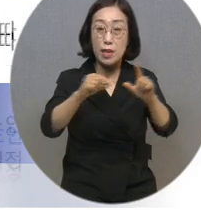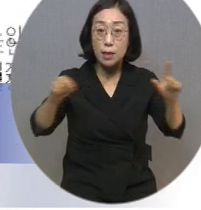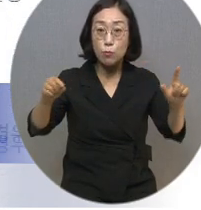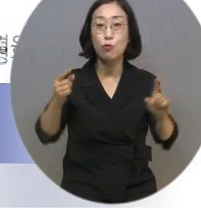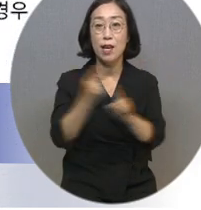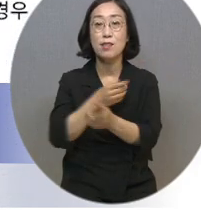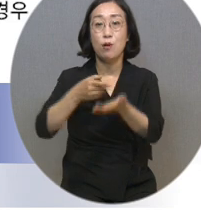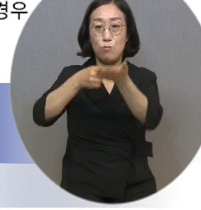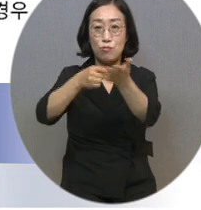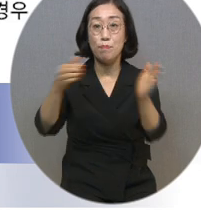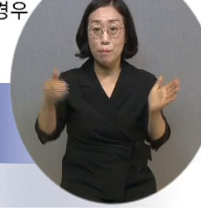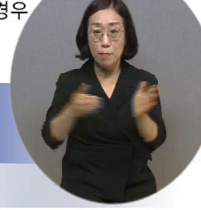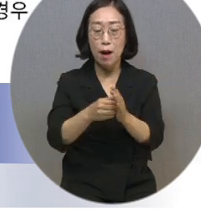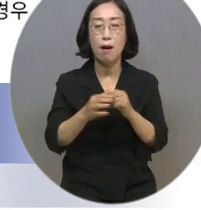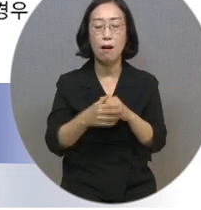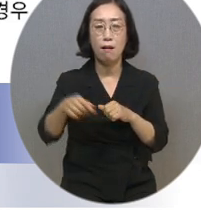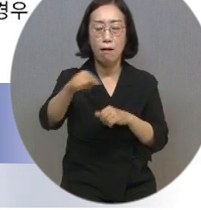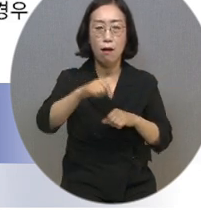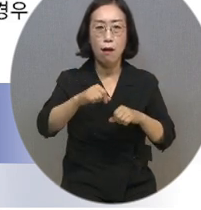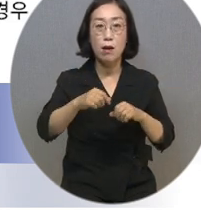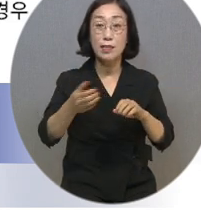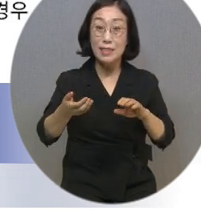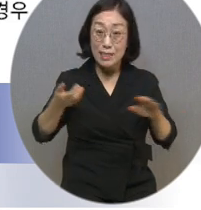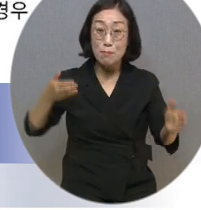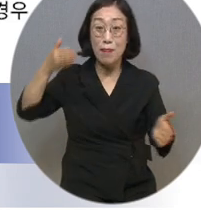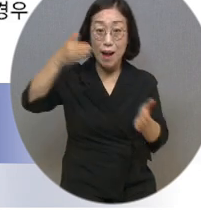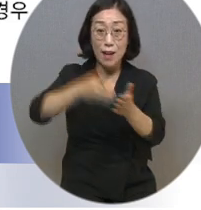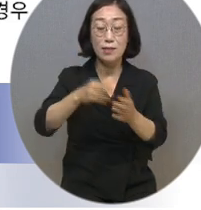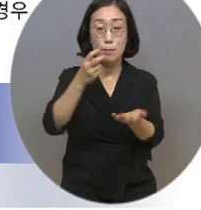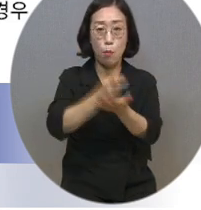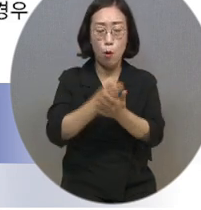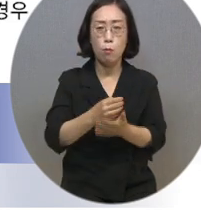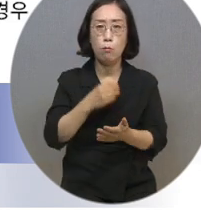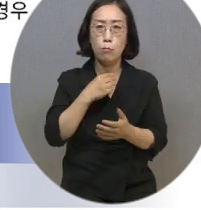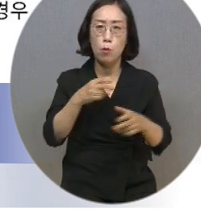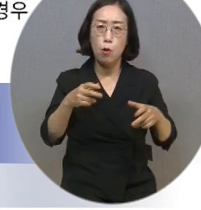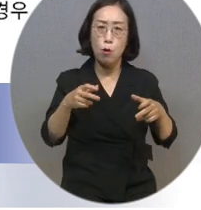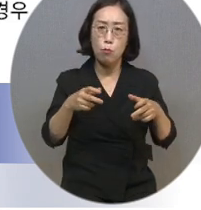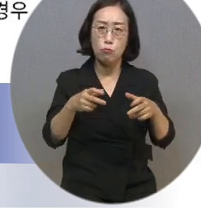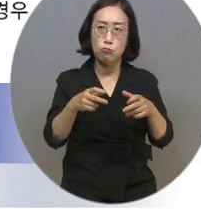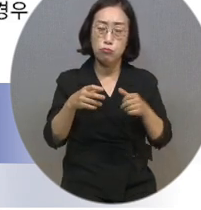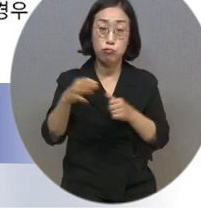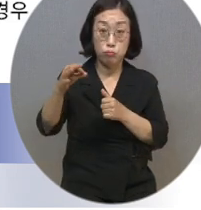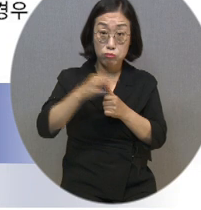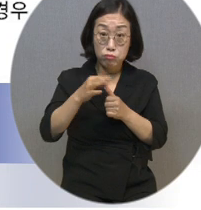발의했는데요. 현행 장애인활동지원법은 수급자가 만 65세에 이르면